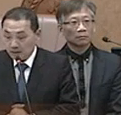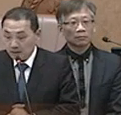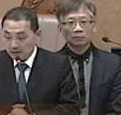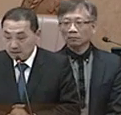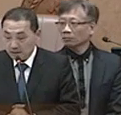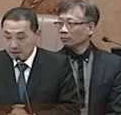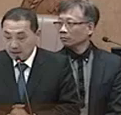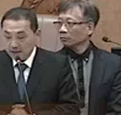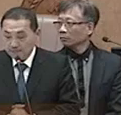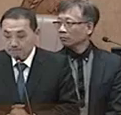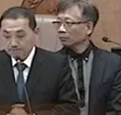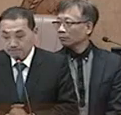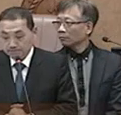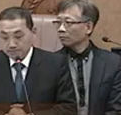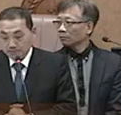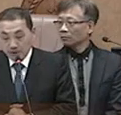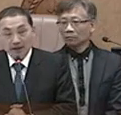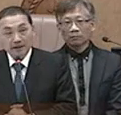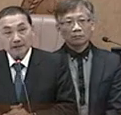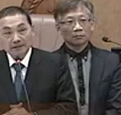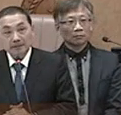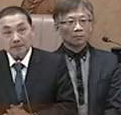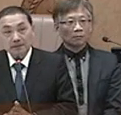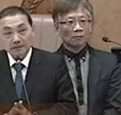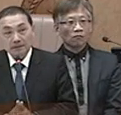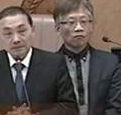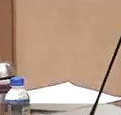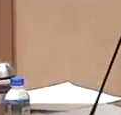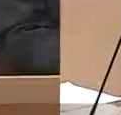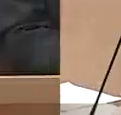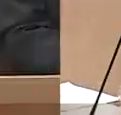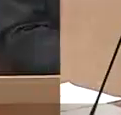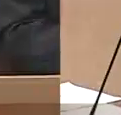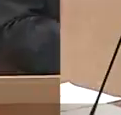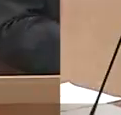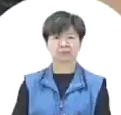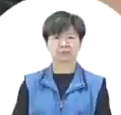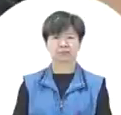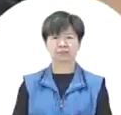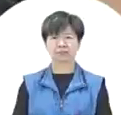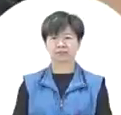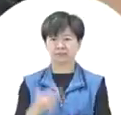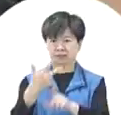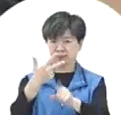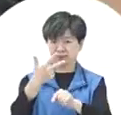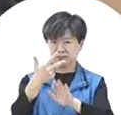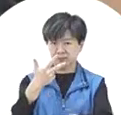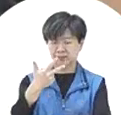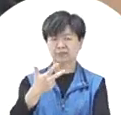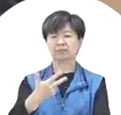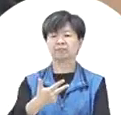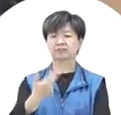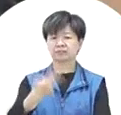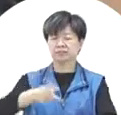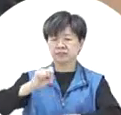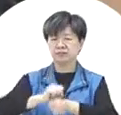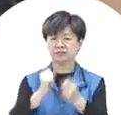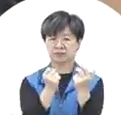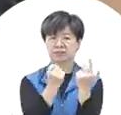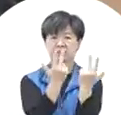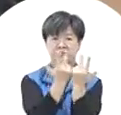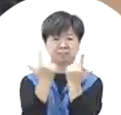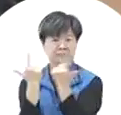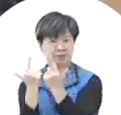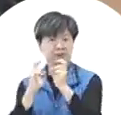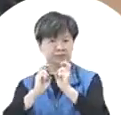啊。 爱心卡，因为爱心卡是身障朋友， 没关系。 我们今年七月底也会开放做那个双北的捷运。